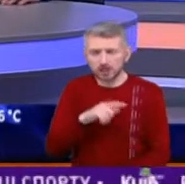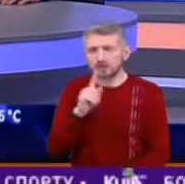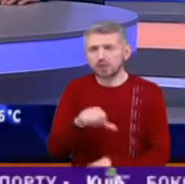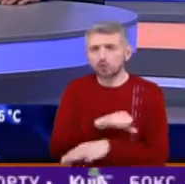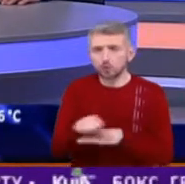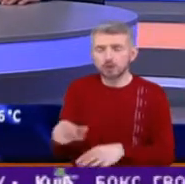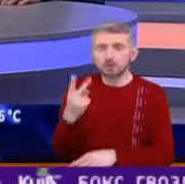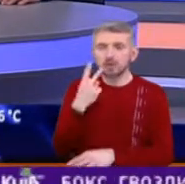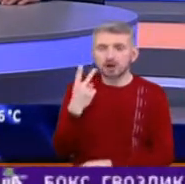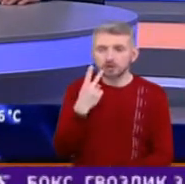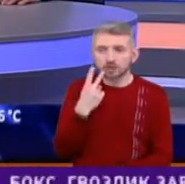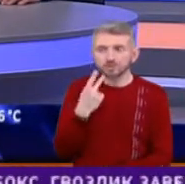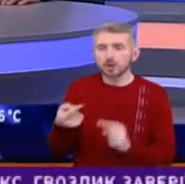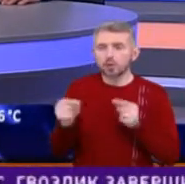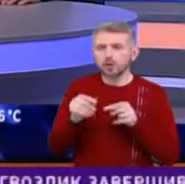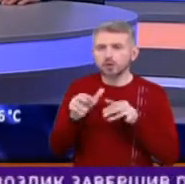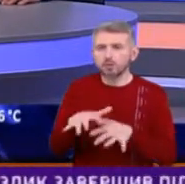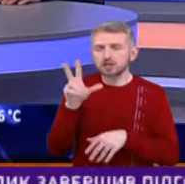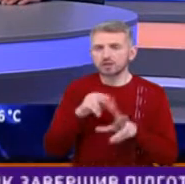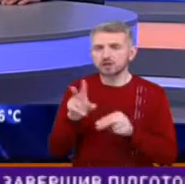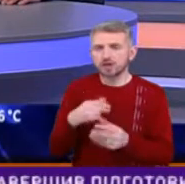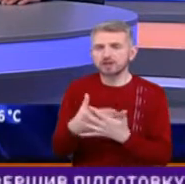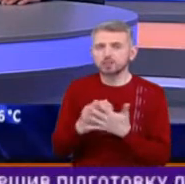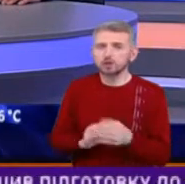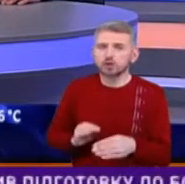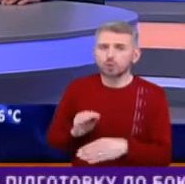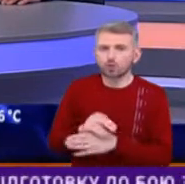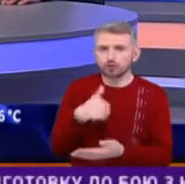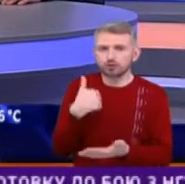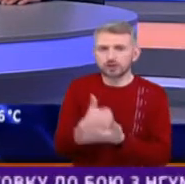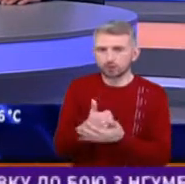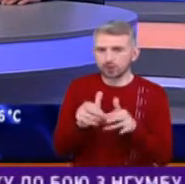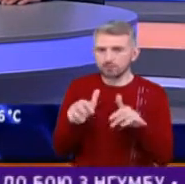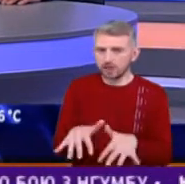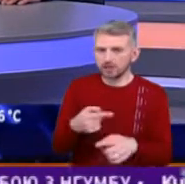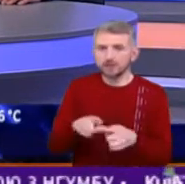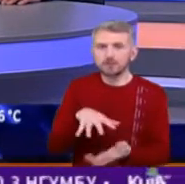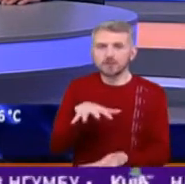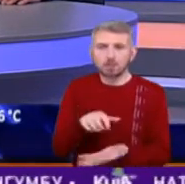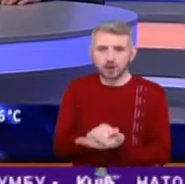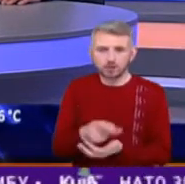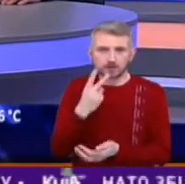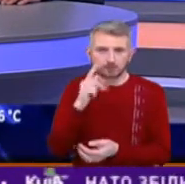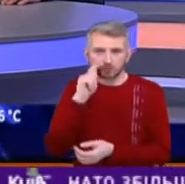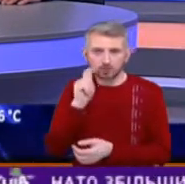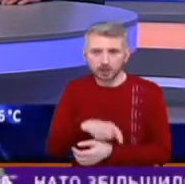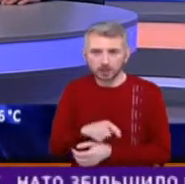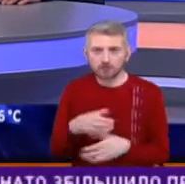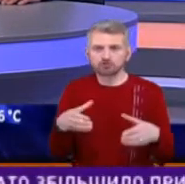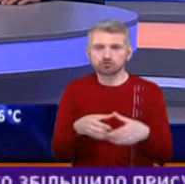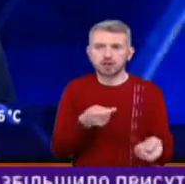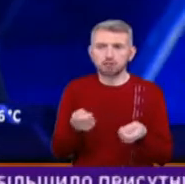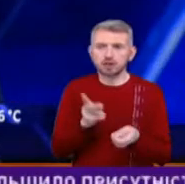але завжди от контркампанія вважається ніби додатковою до основної кампанії. Цим займаються завжди в Україні, до речі, штаби,